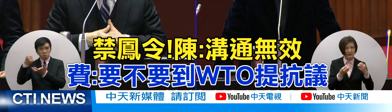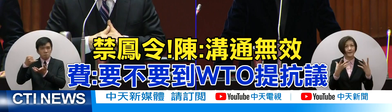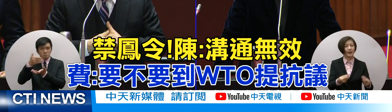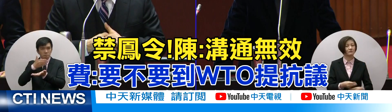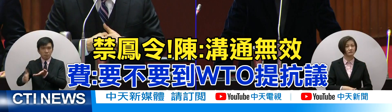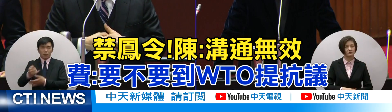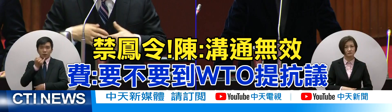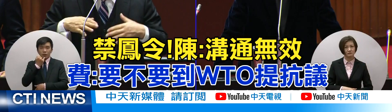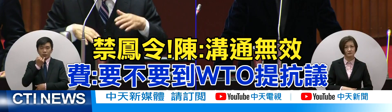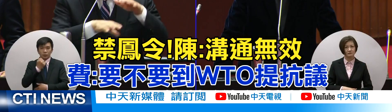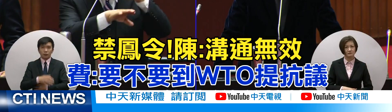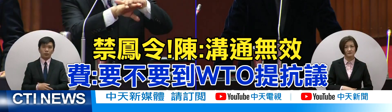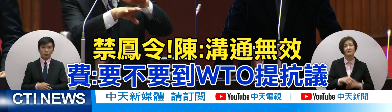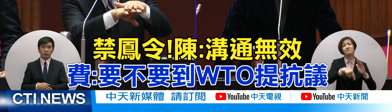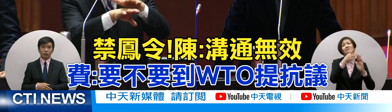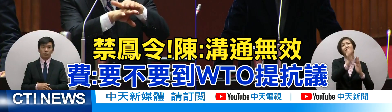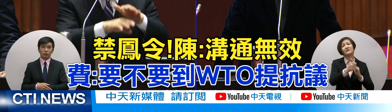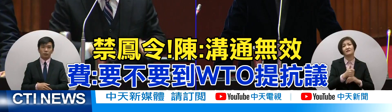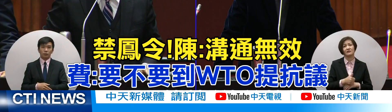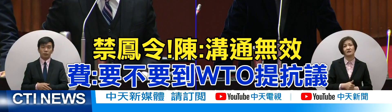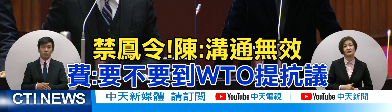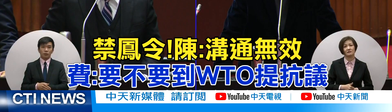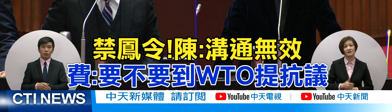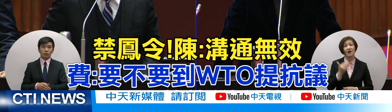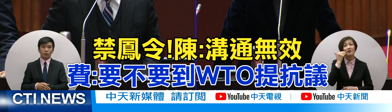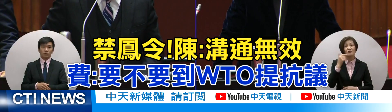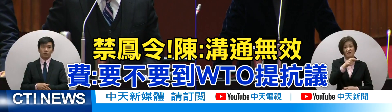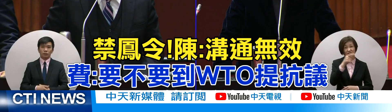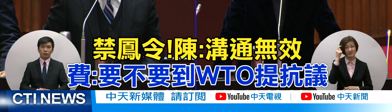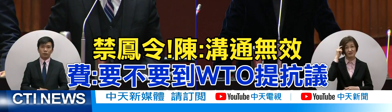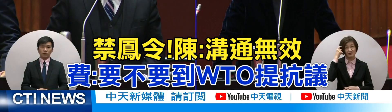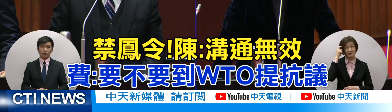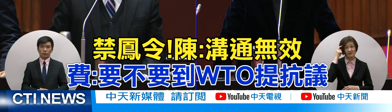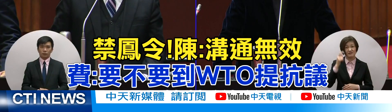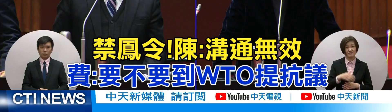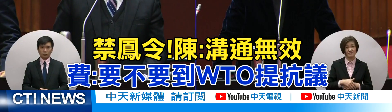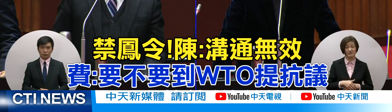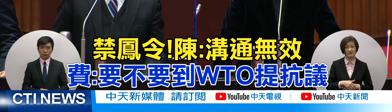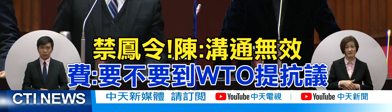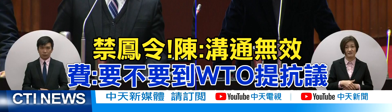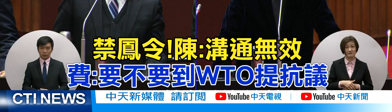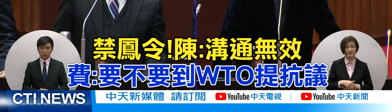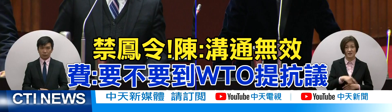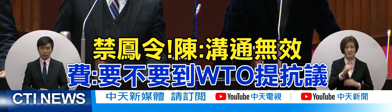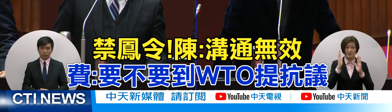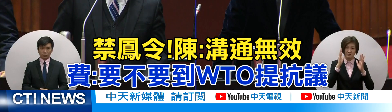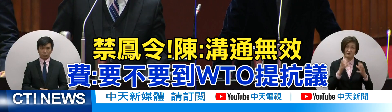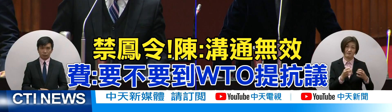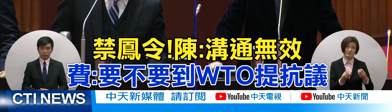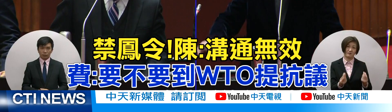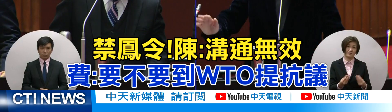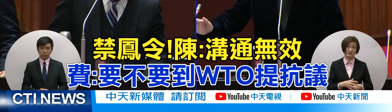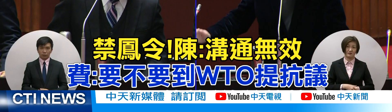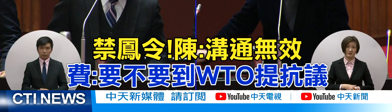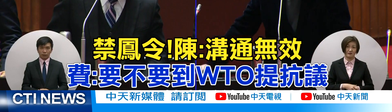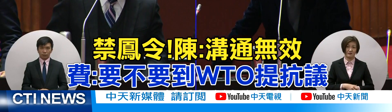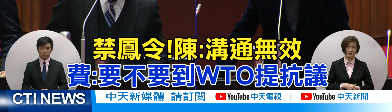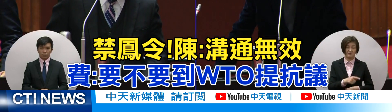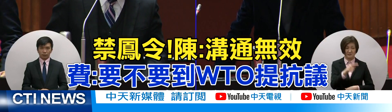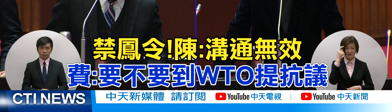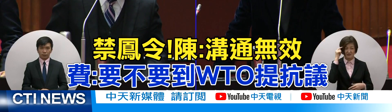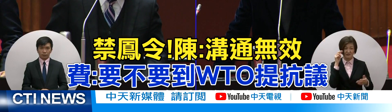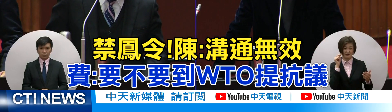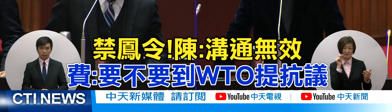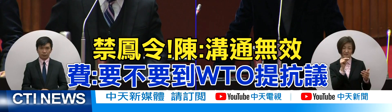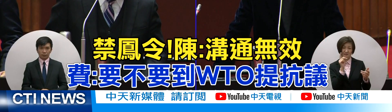跟人家谈。 院长，善意要累积。 如果说你觉得你们没有认真谈，你又觉得他们违反这个贸